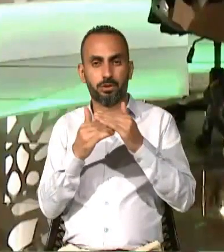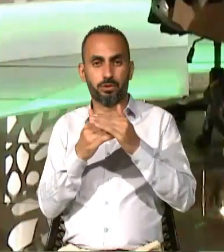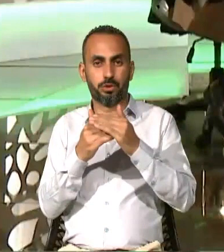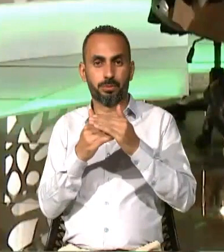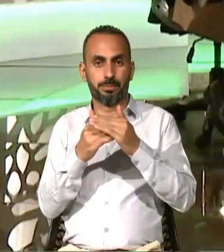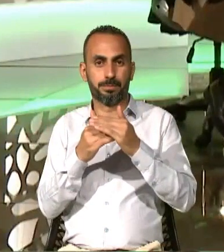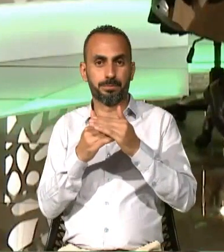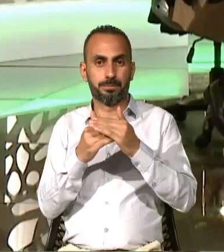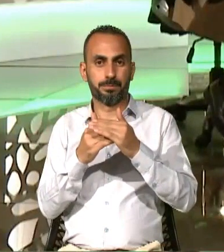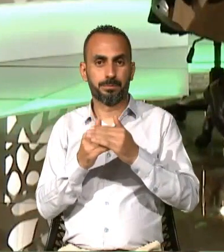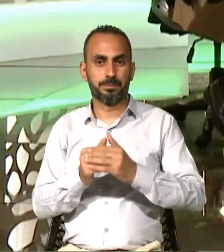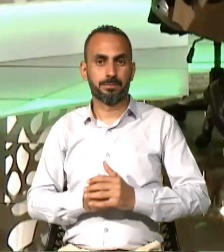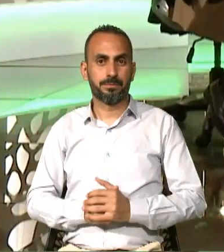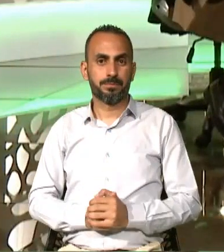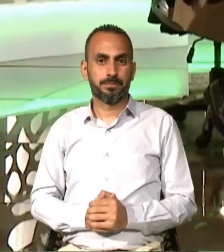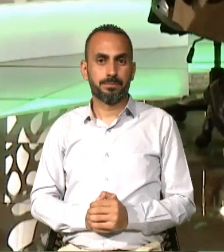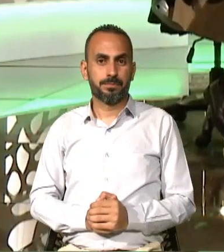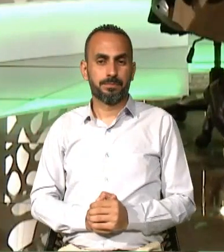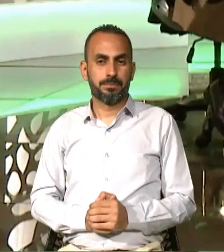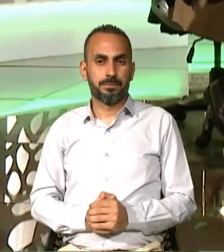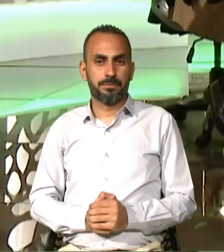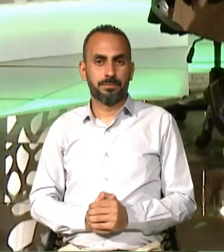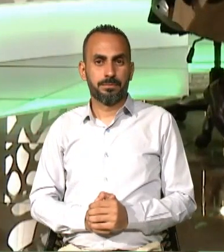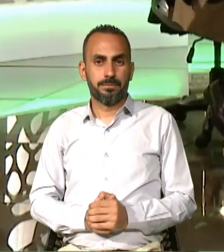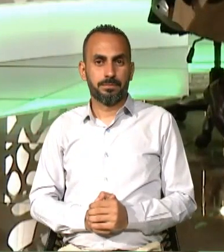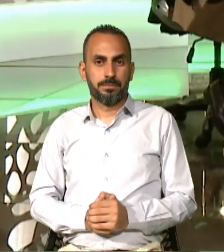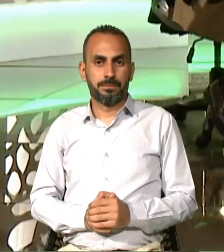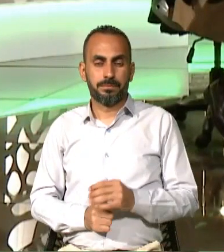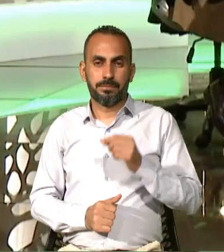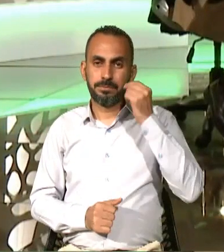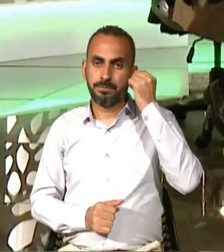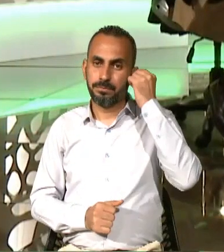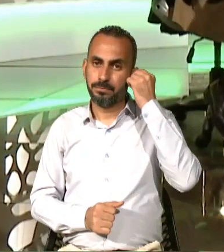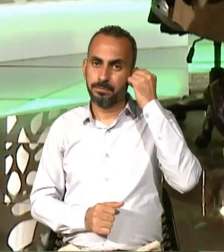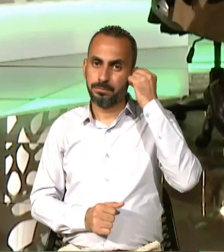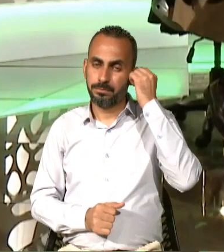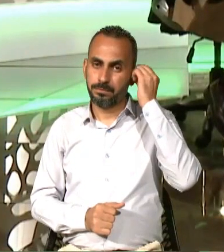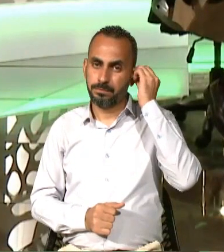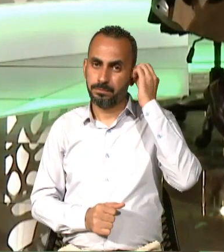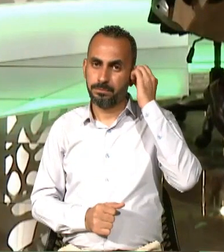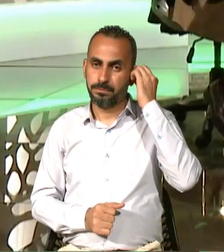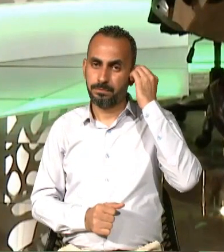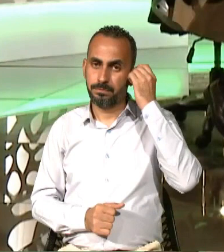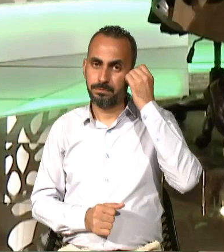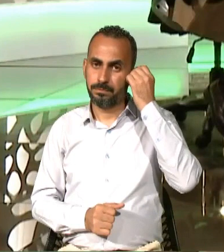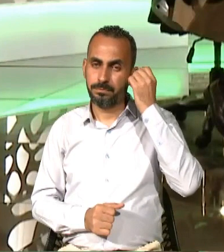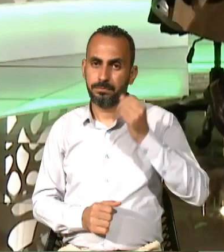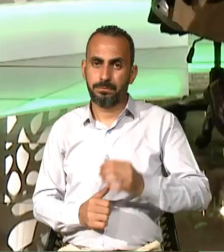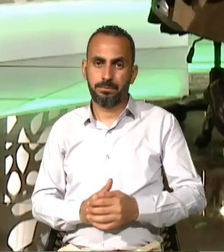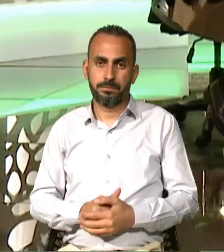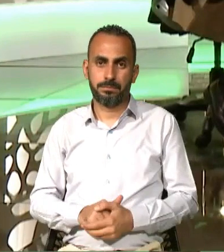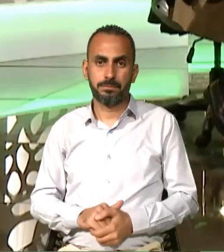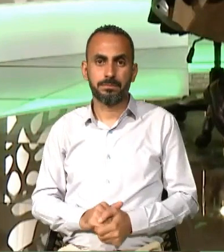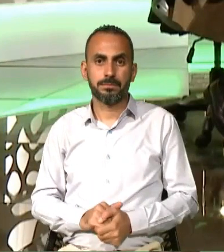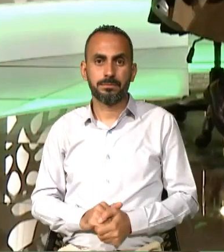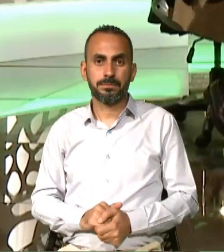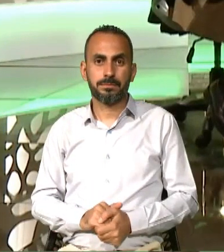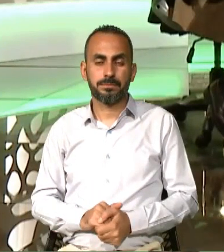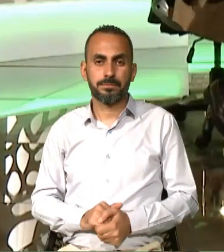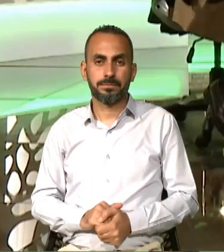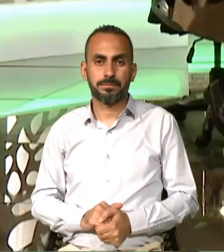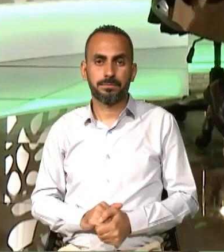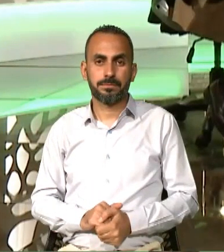يعني من خلال برنامجكم أنا أشكركم لأجل اللي إحنا جايين نعمله في الأوقات اللي أنتم جايين فيه وتوفروا لي